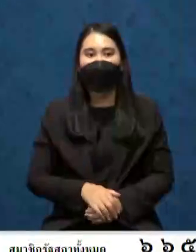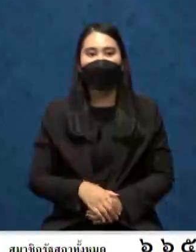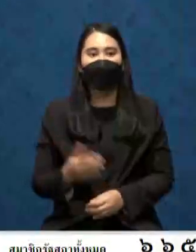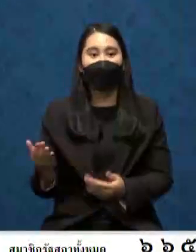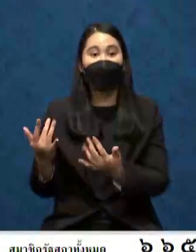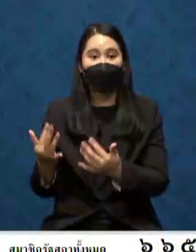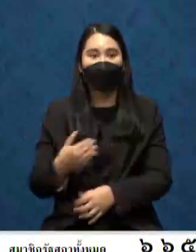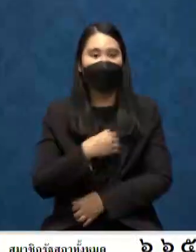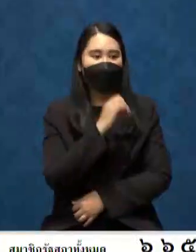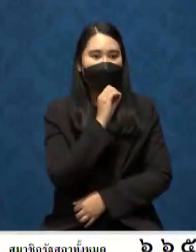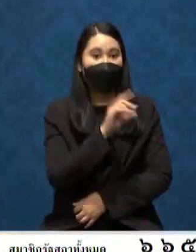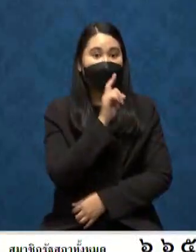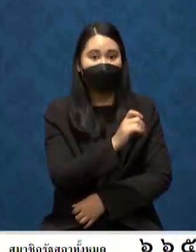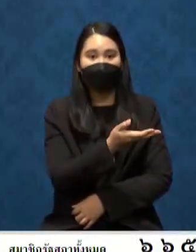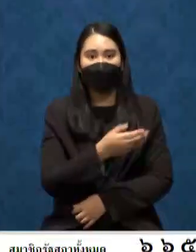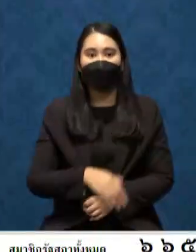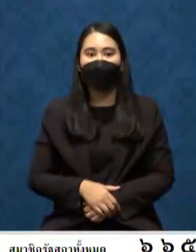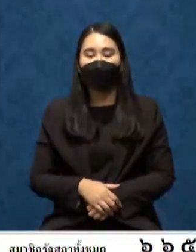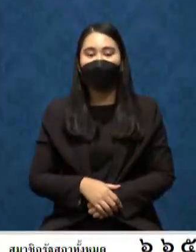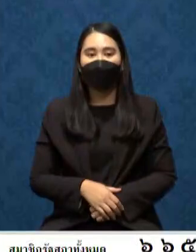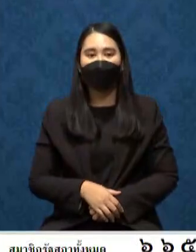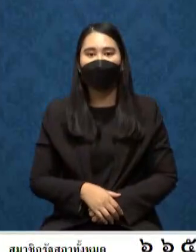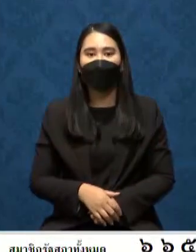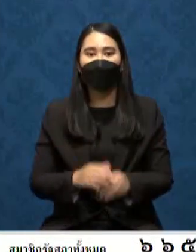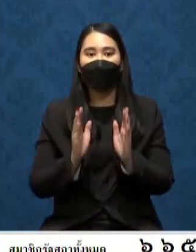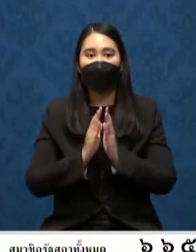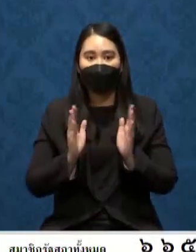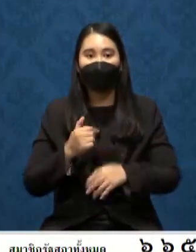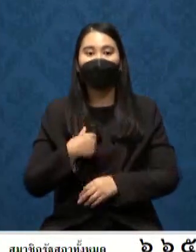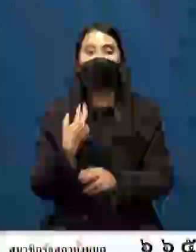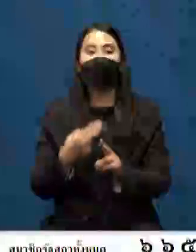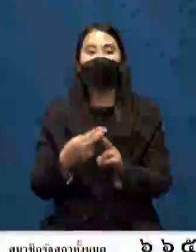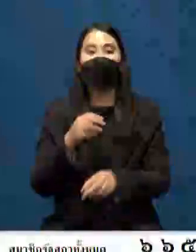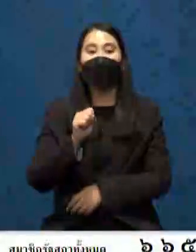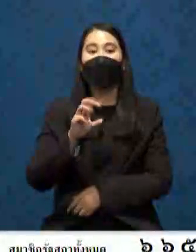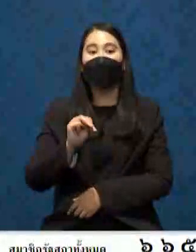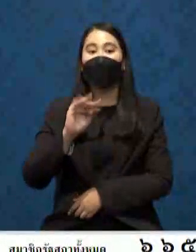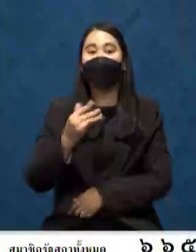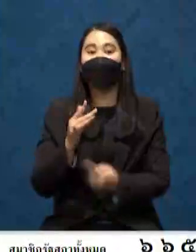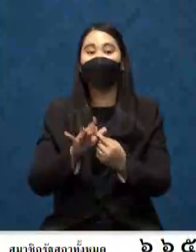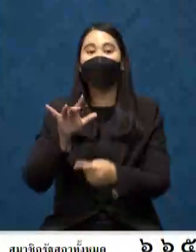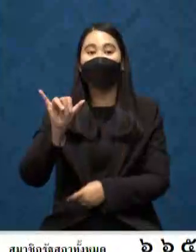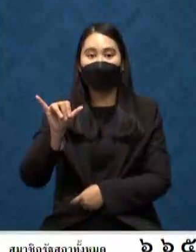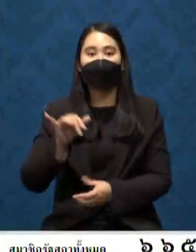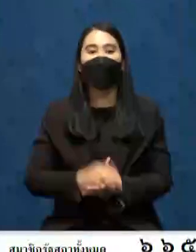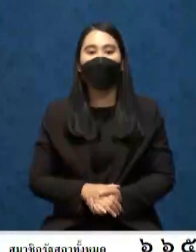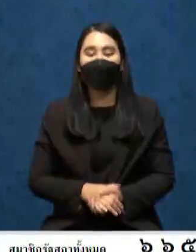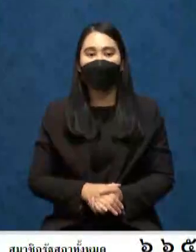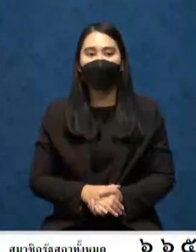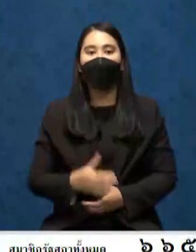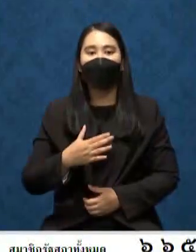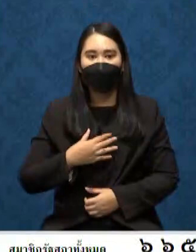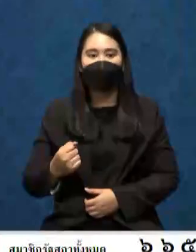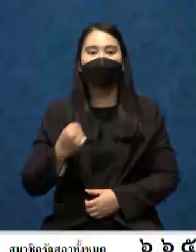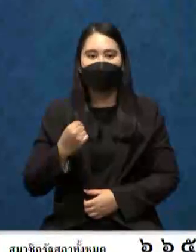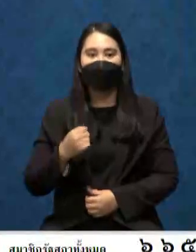ได้ยืนยันนิดครับเชิญนะครับครับ ขอบคุณครับท่านประธานครับสมชายแสวงการในฐานะสมาชิกรัฐสภาขออนุญาตต้องยืนยัน